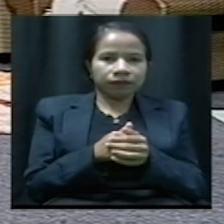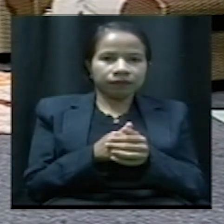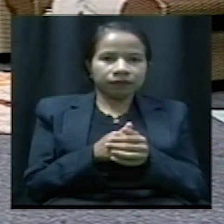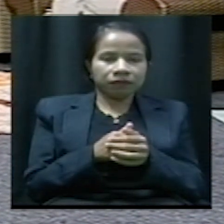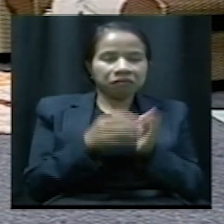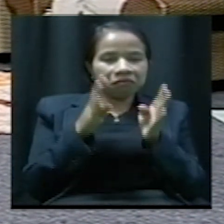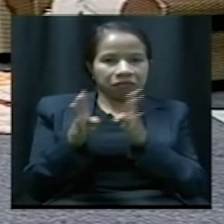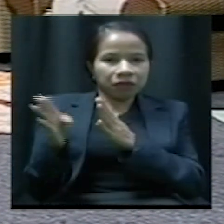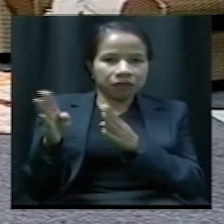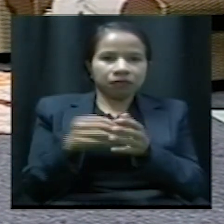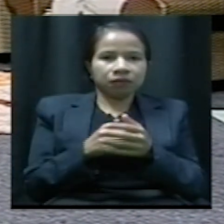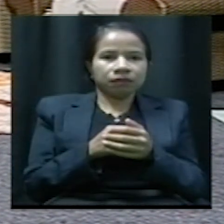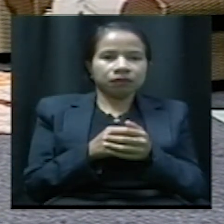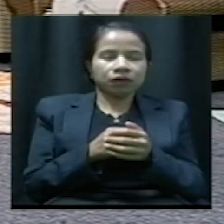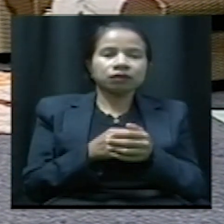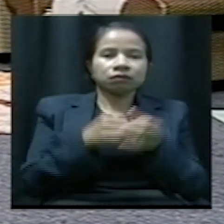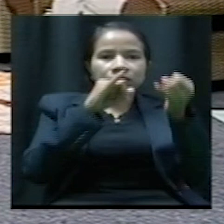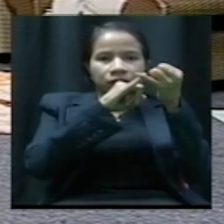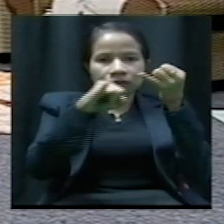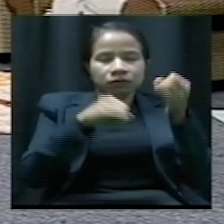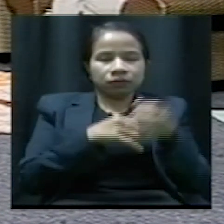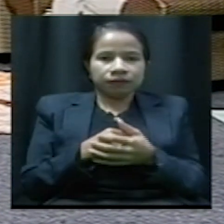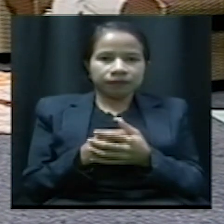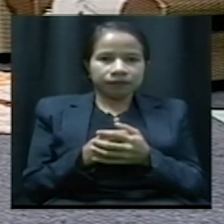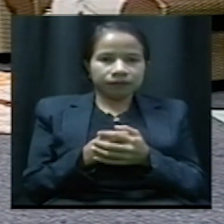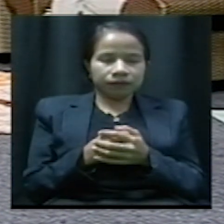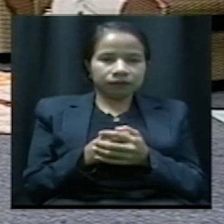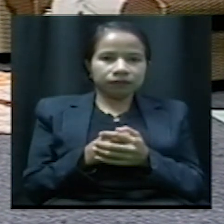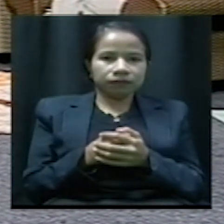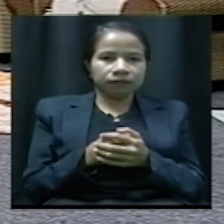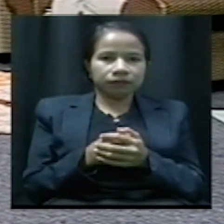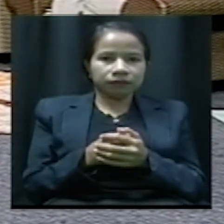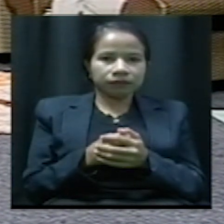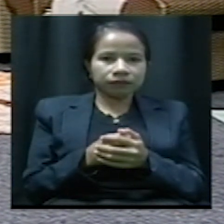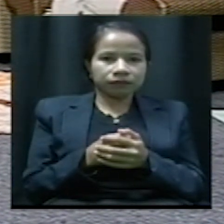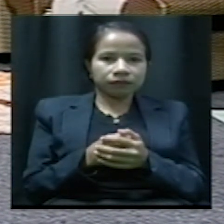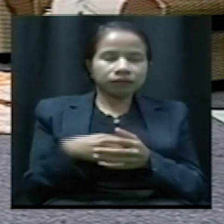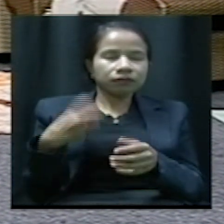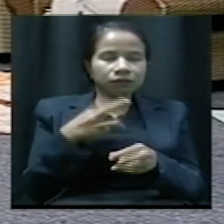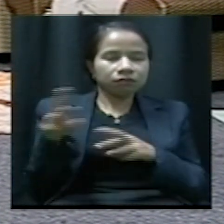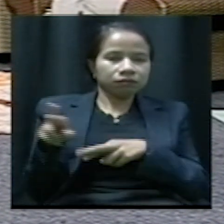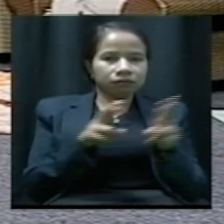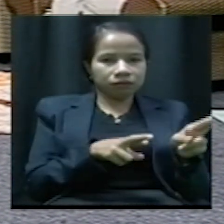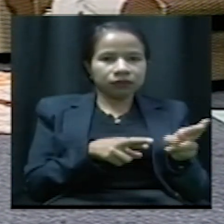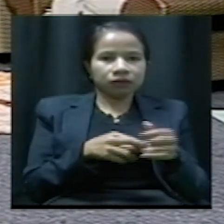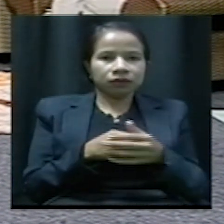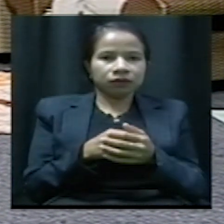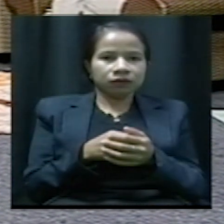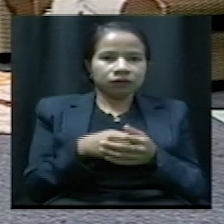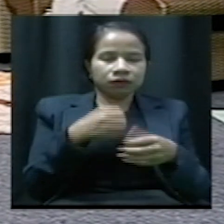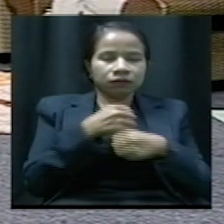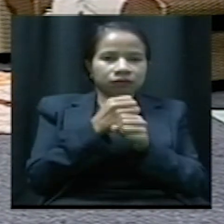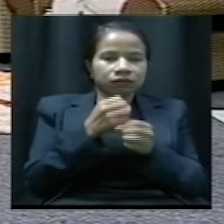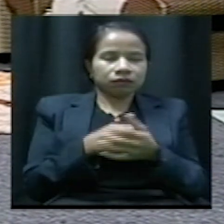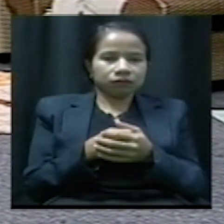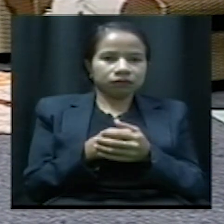na ba prepara sama final report no, report final. Sim. Ya kami pronto para tu